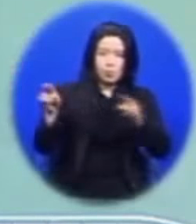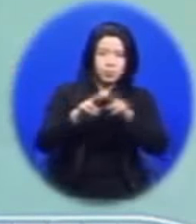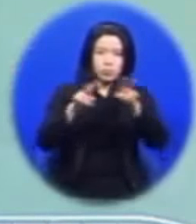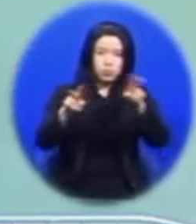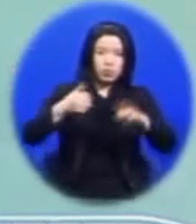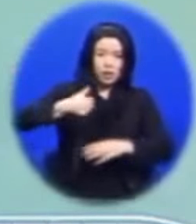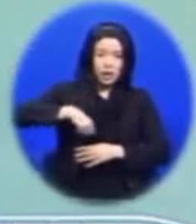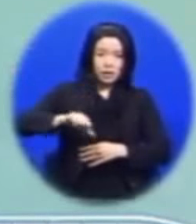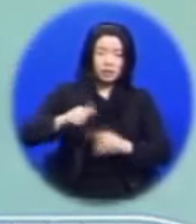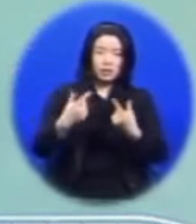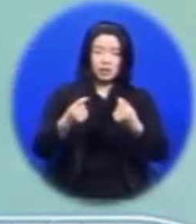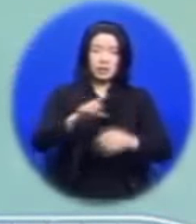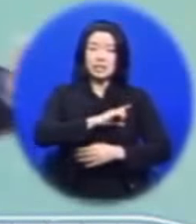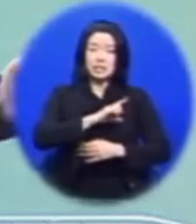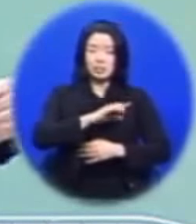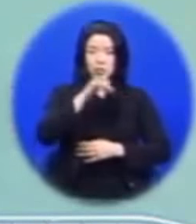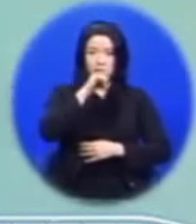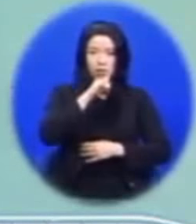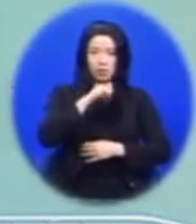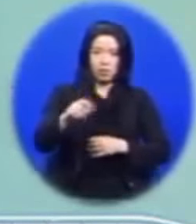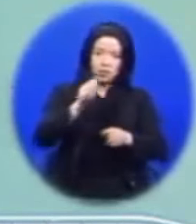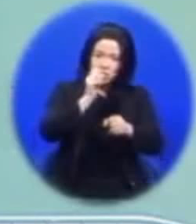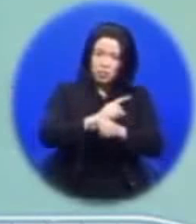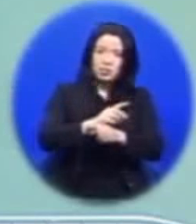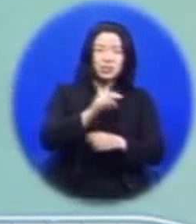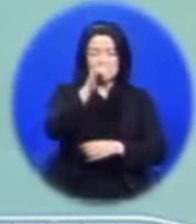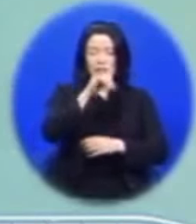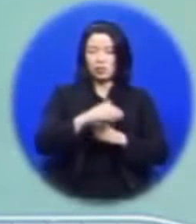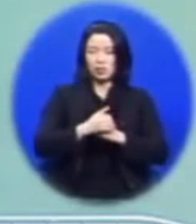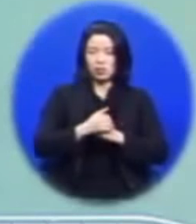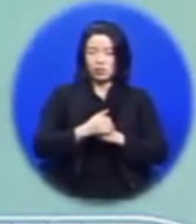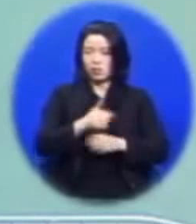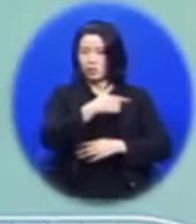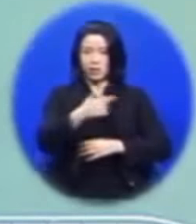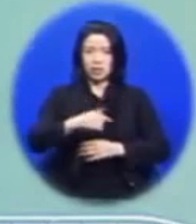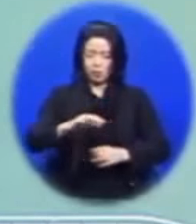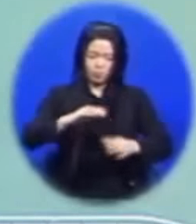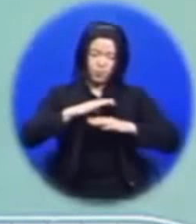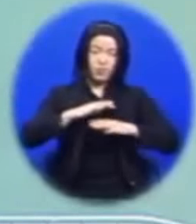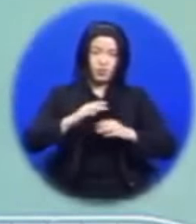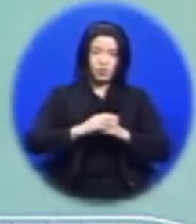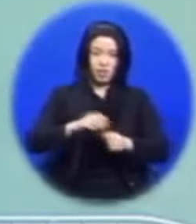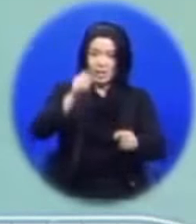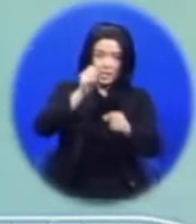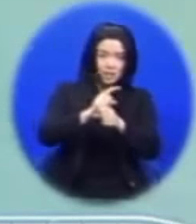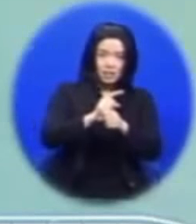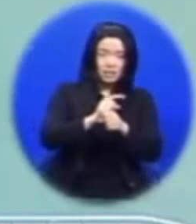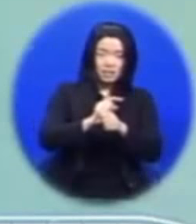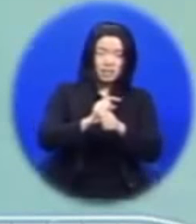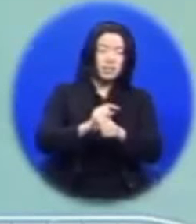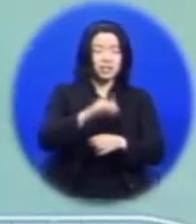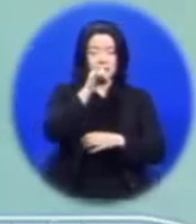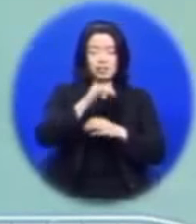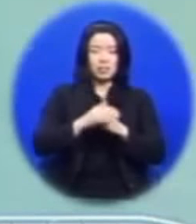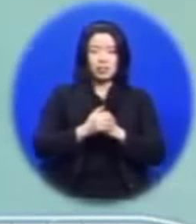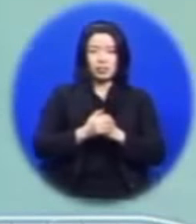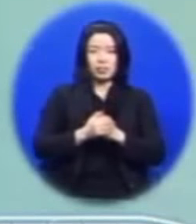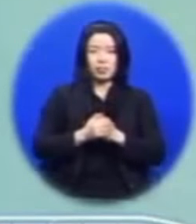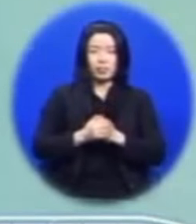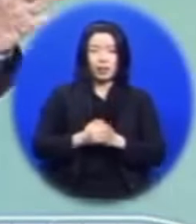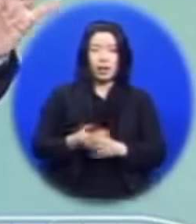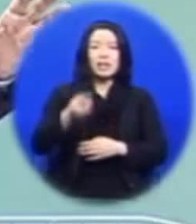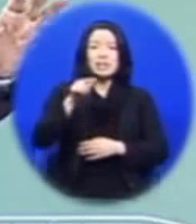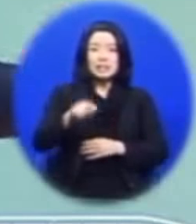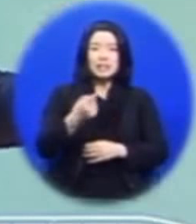별명이 있어요 성질 한 성질하는 사람 대단히 무서운 성질이 대단한 사람이었어